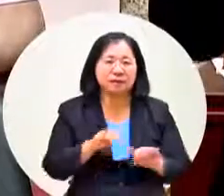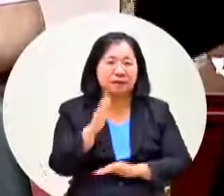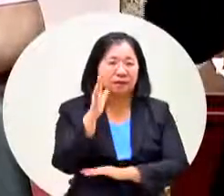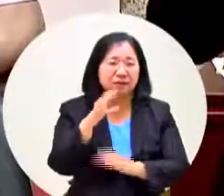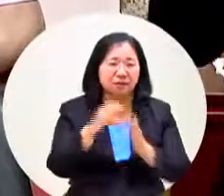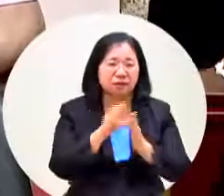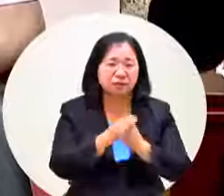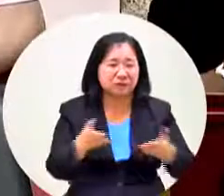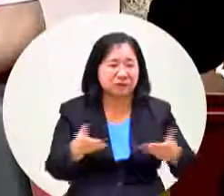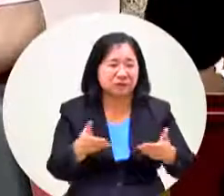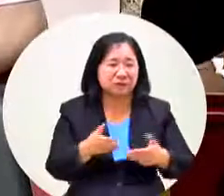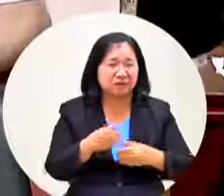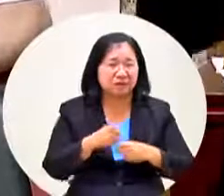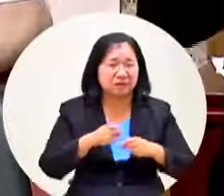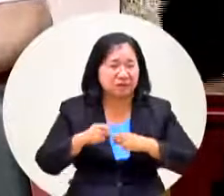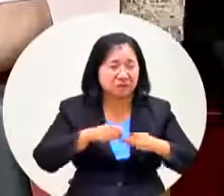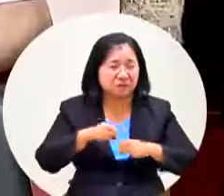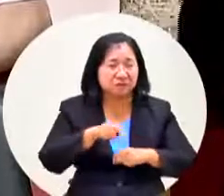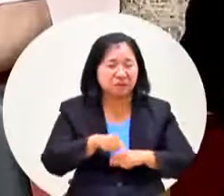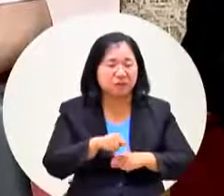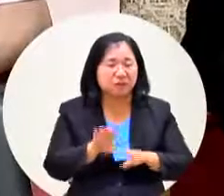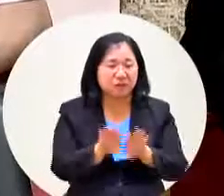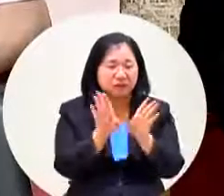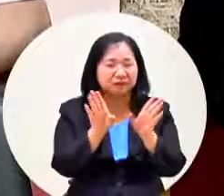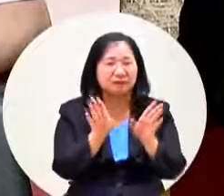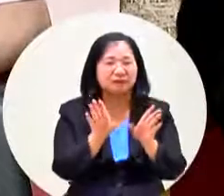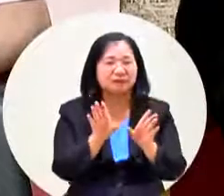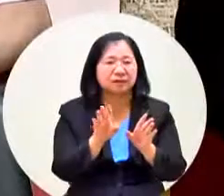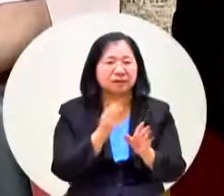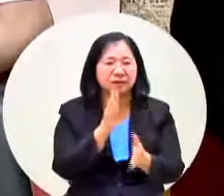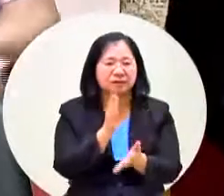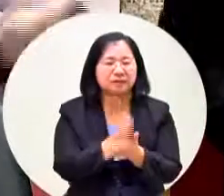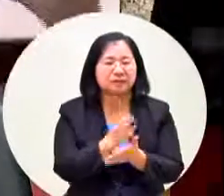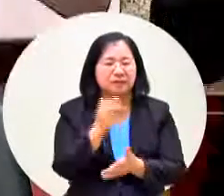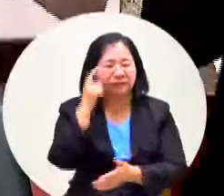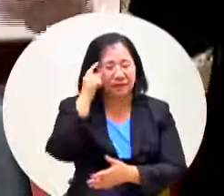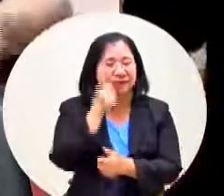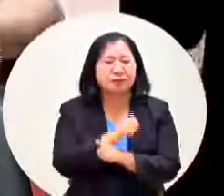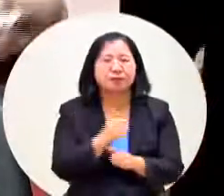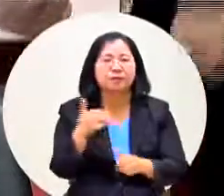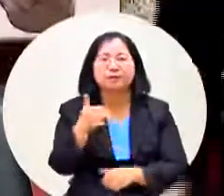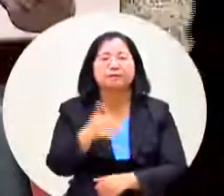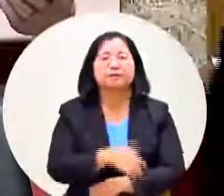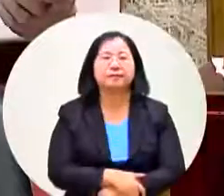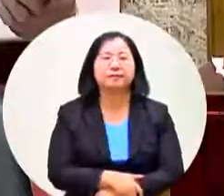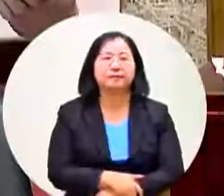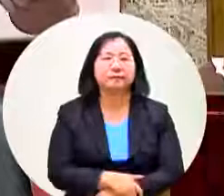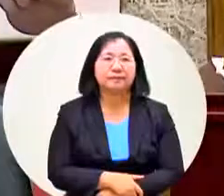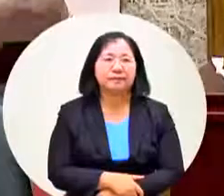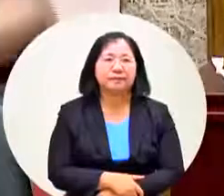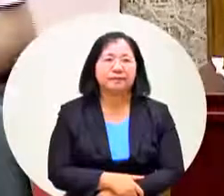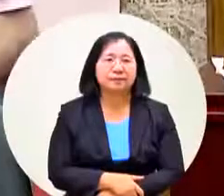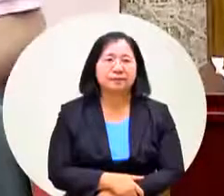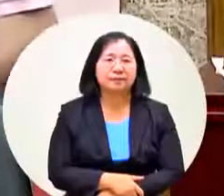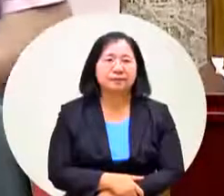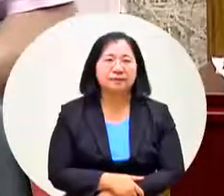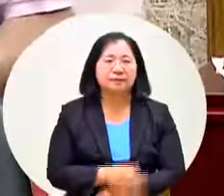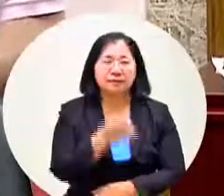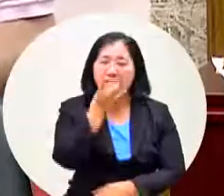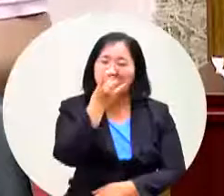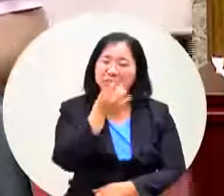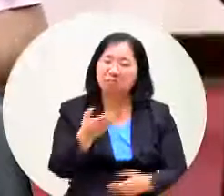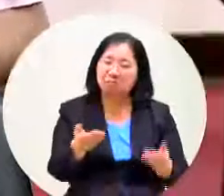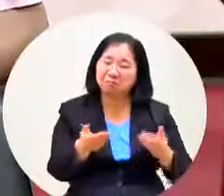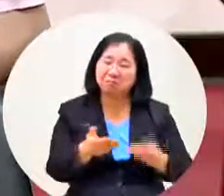地方啊，所以基于财务的一个考量，佮土地的一个存量，所以目前。地政局开发的这